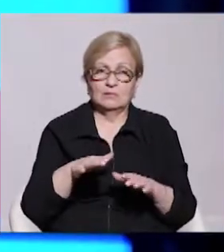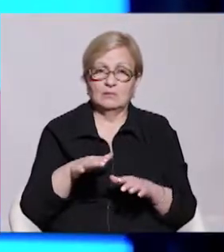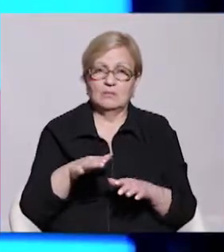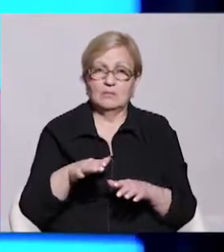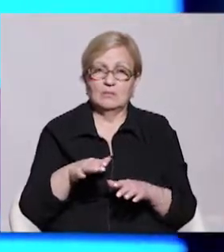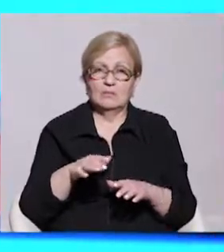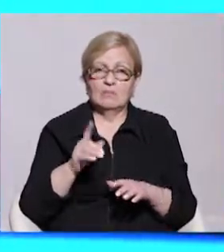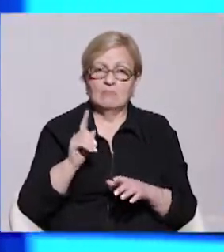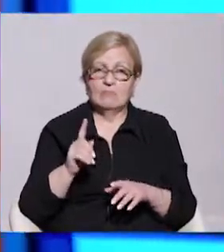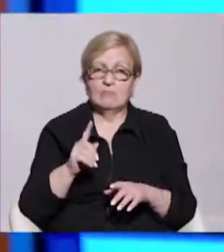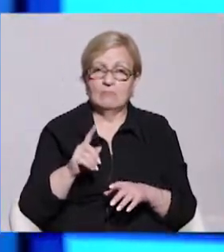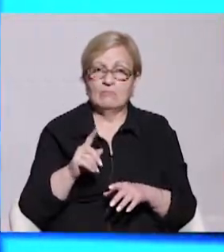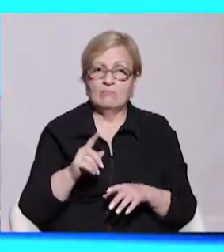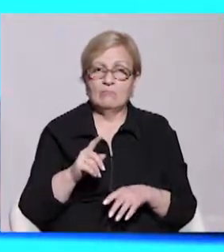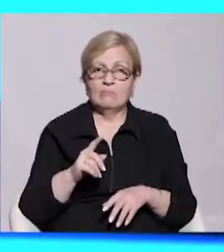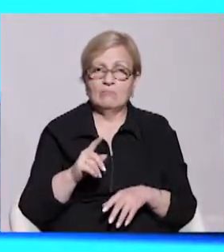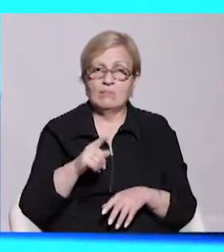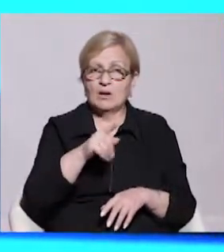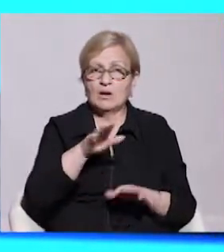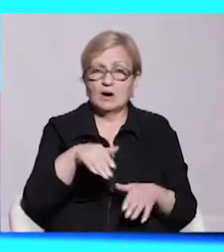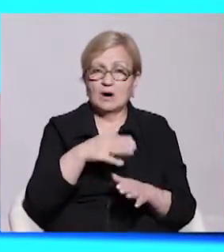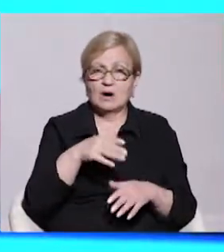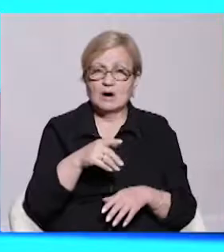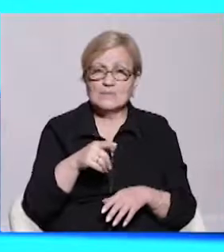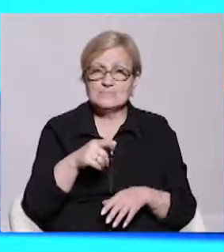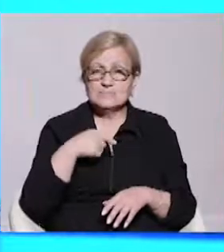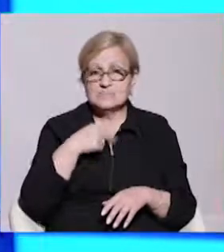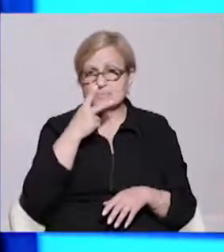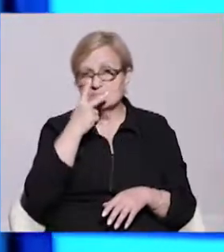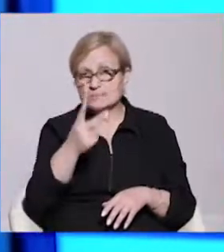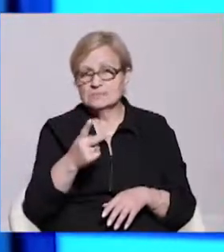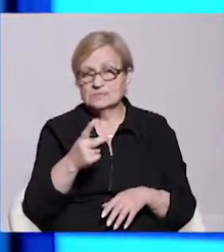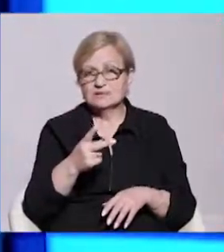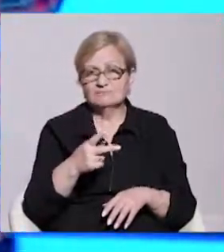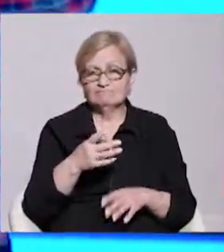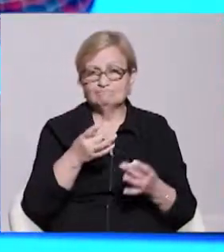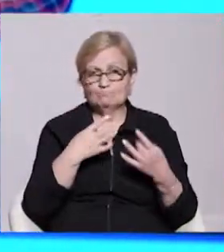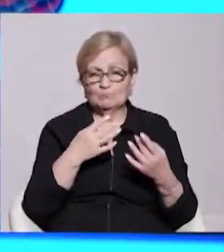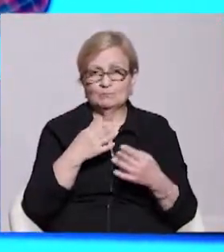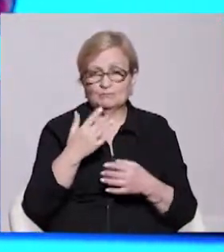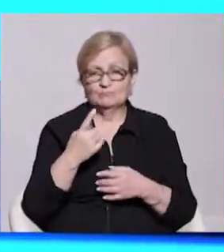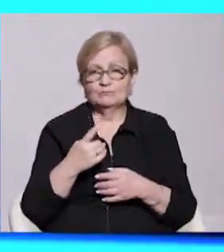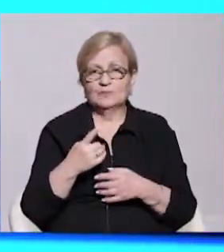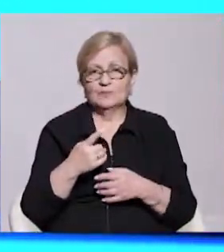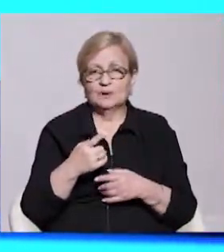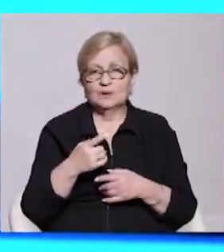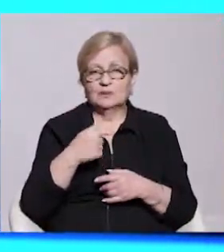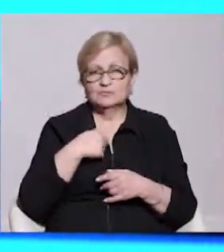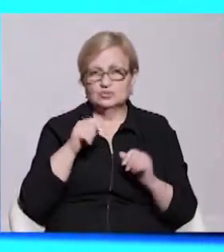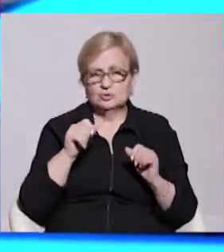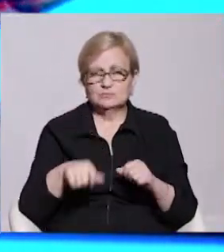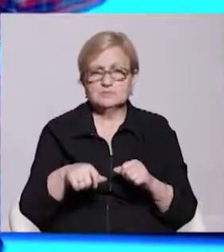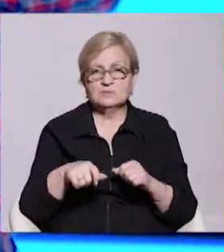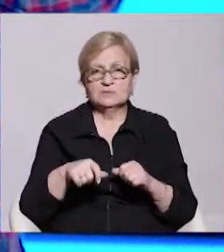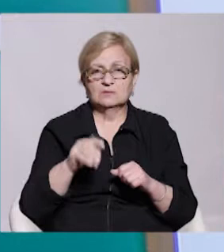ბამბუკს, ხომ? მართალია ეგ ინფორმაცია აქ არ ქონდა, მაგრამ ჩვენ ეს წეღან უკვე ვთქვით ერთხელ. ამიტომ აქ შეგვიძლია